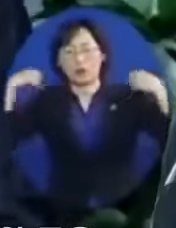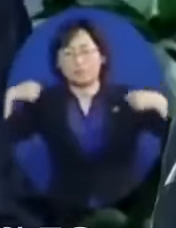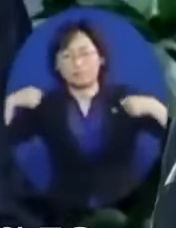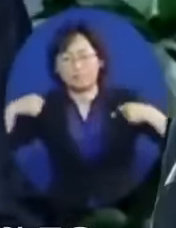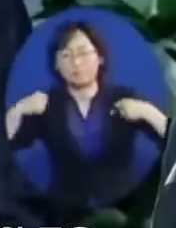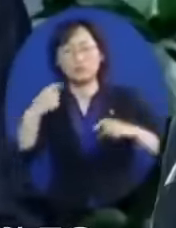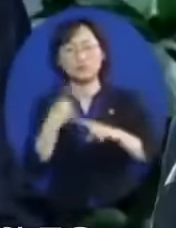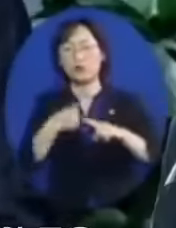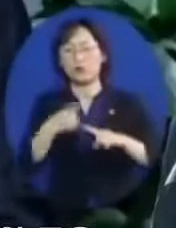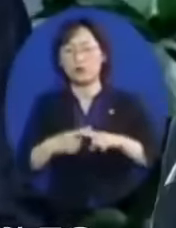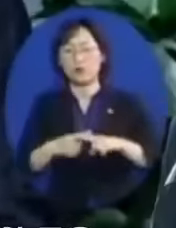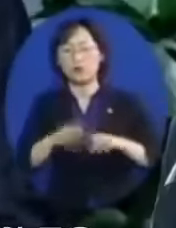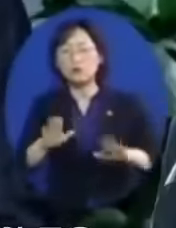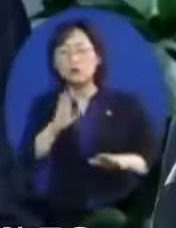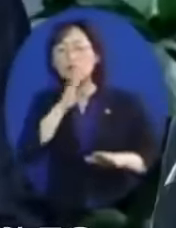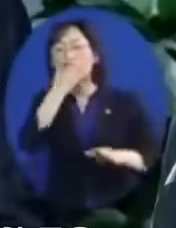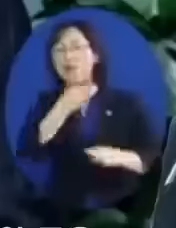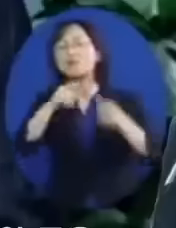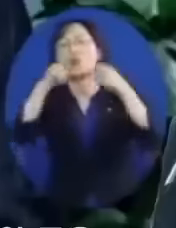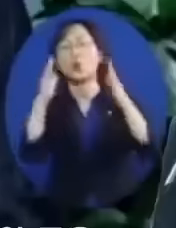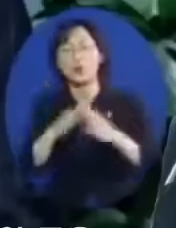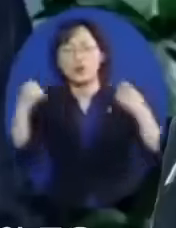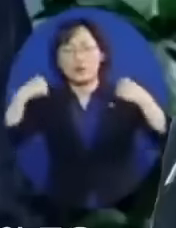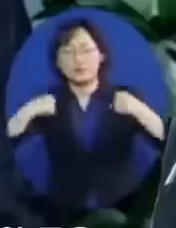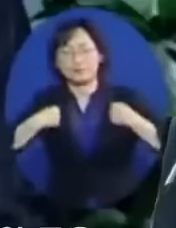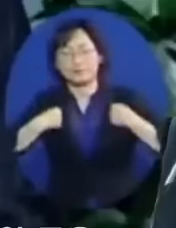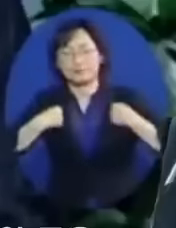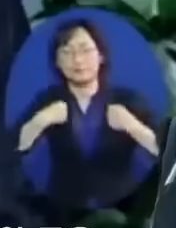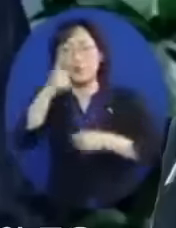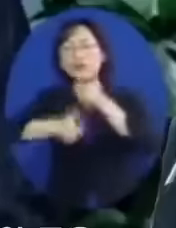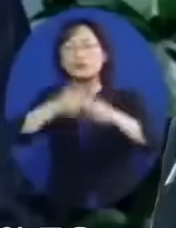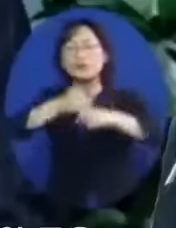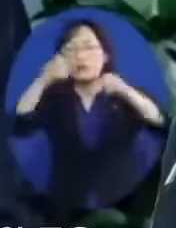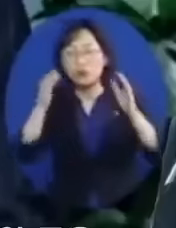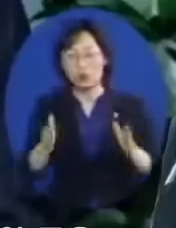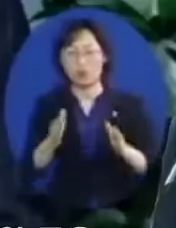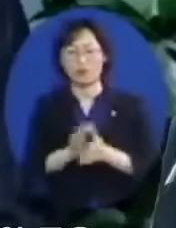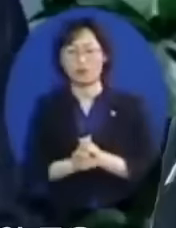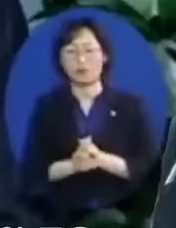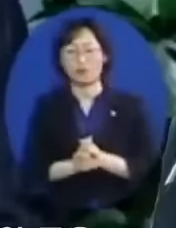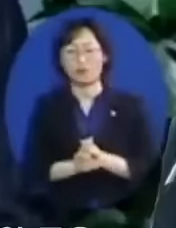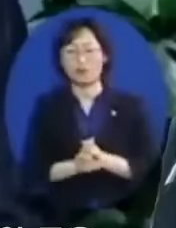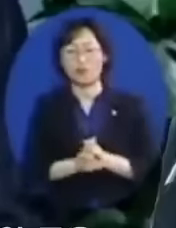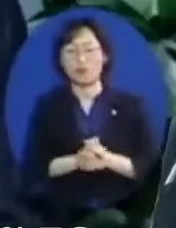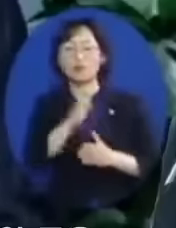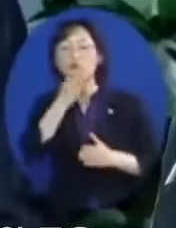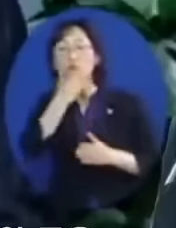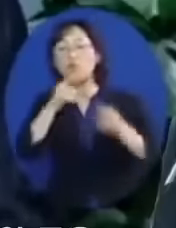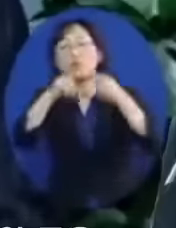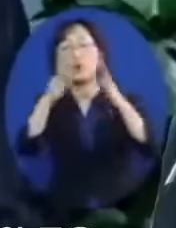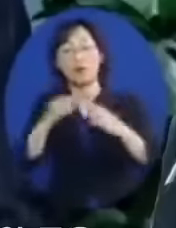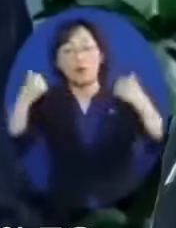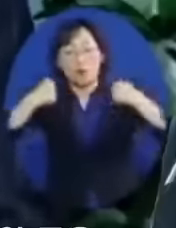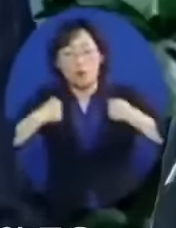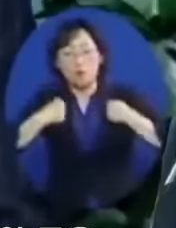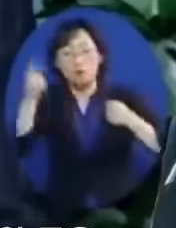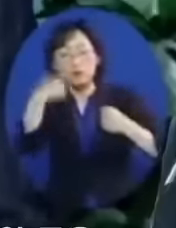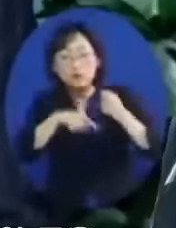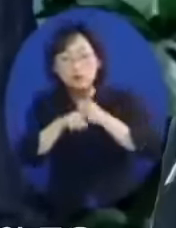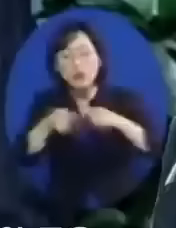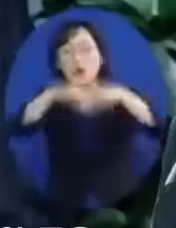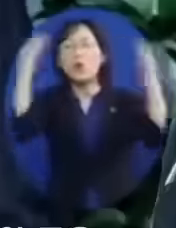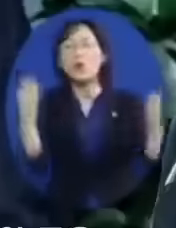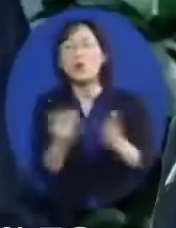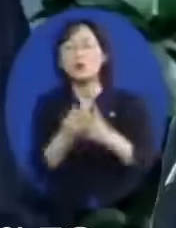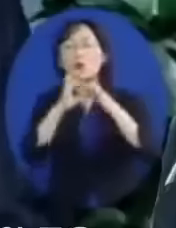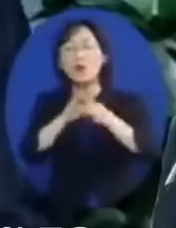있었습니다. 순복음교회를 걸머지고 50년의 세월을 지냈습니다. 순복음교회를 걸머진다는 것은 내 모든